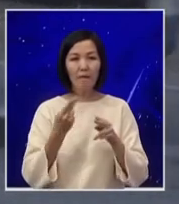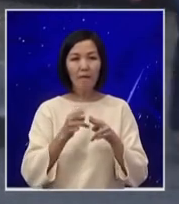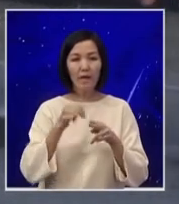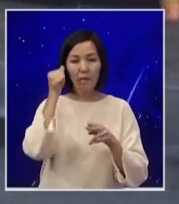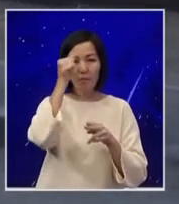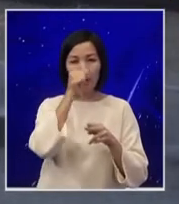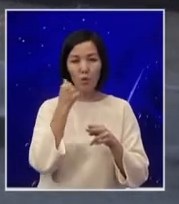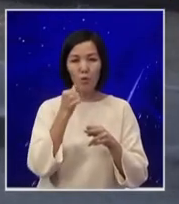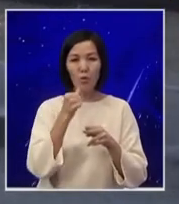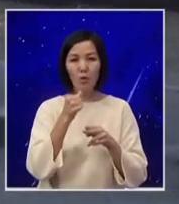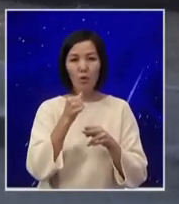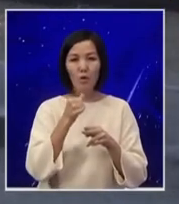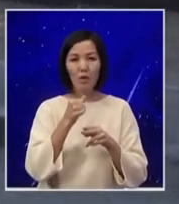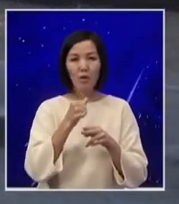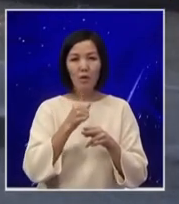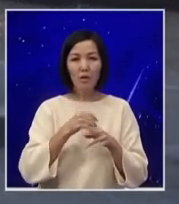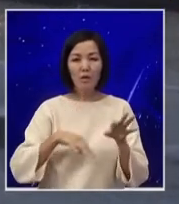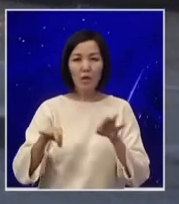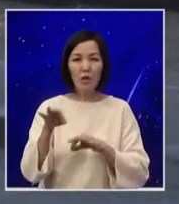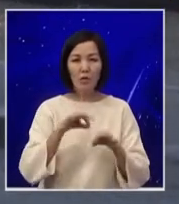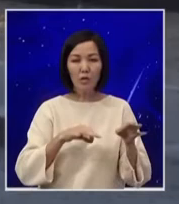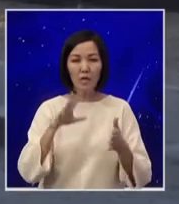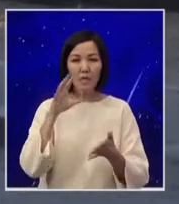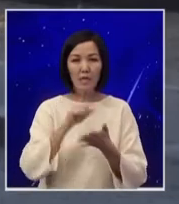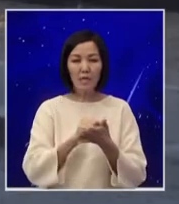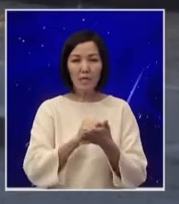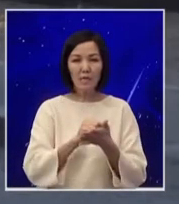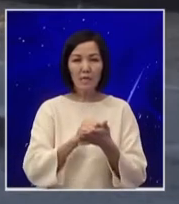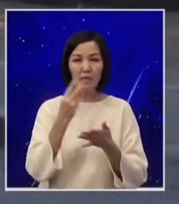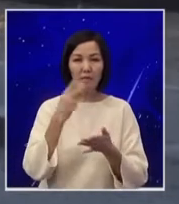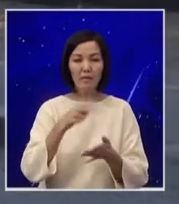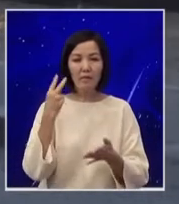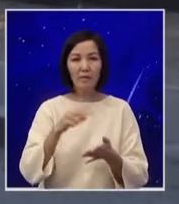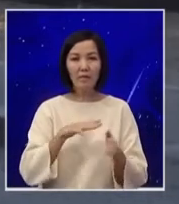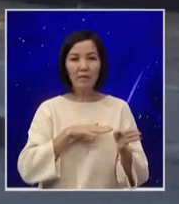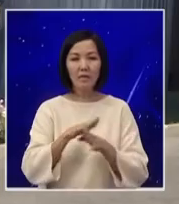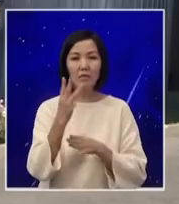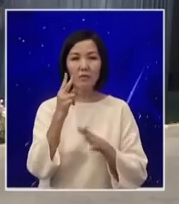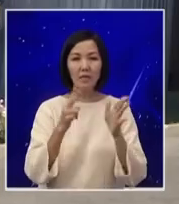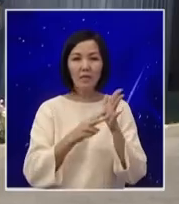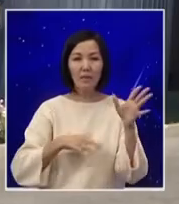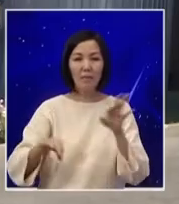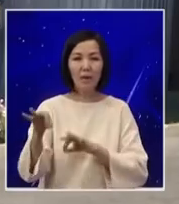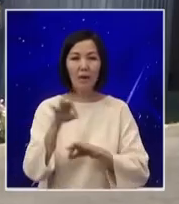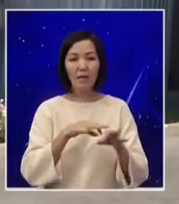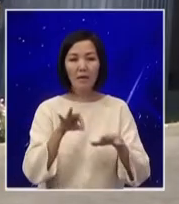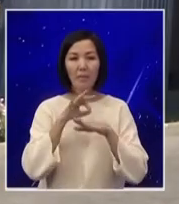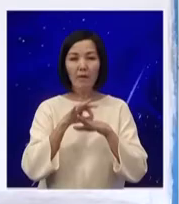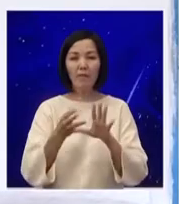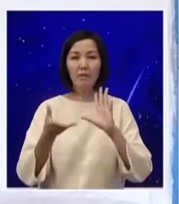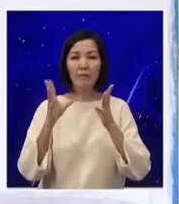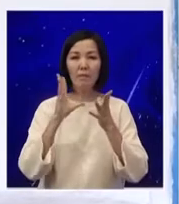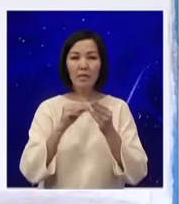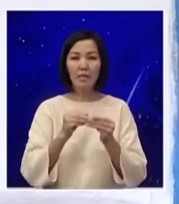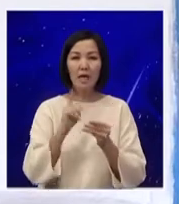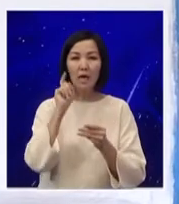в рамках дороже карте занятости у нас реализуется 7 проектов благодаря проводимым работам заметно